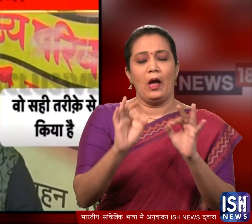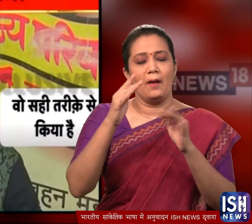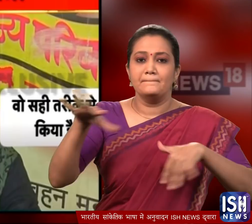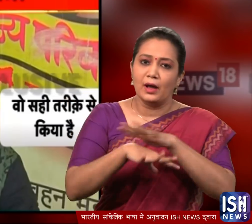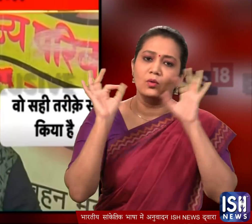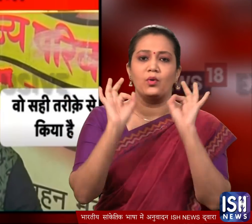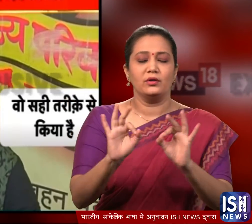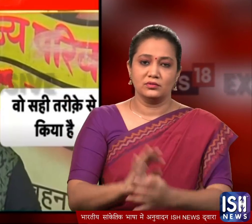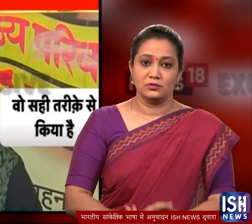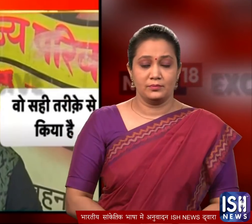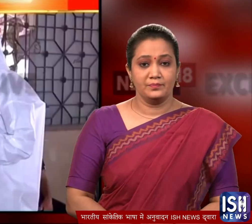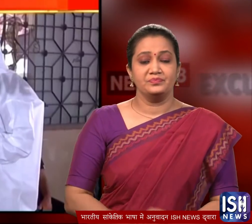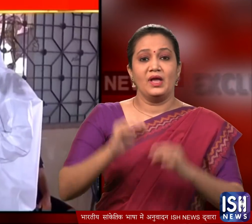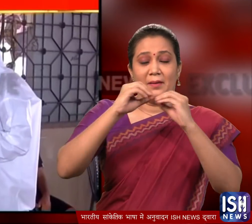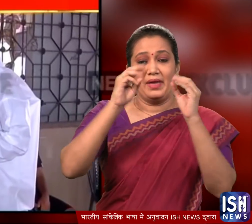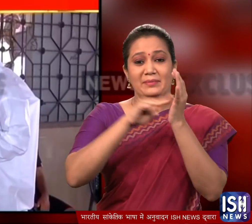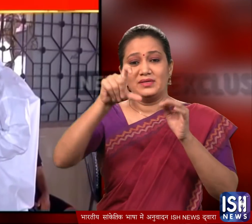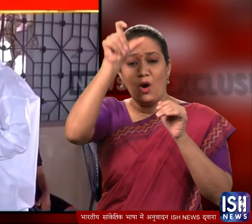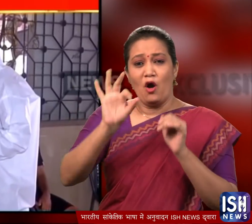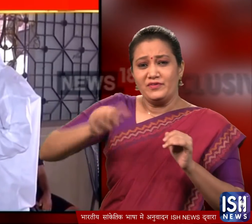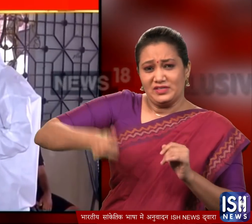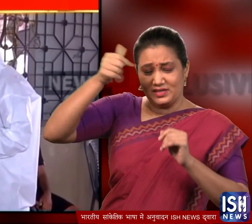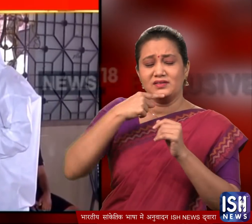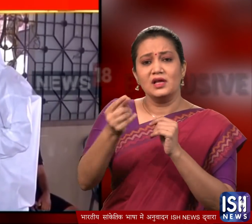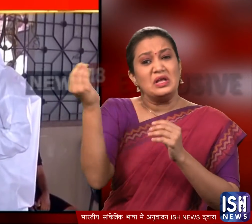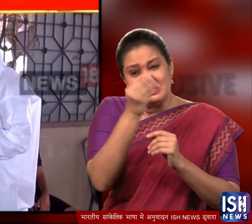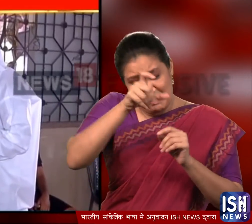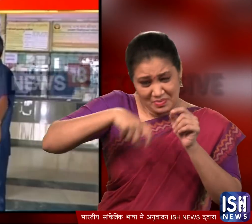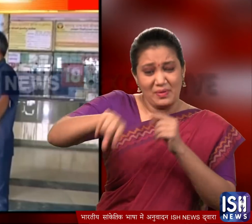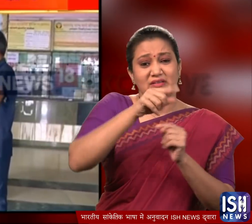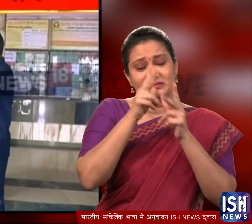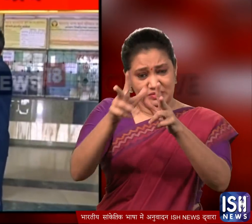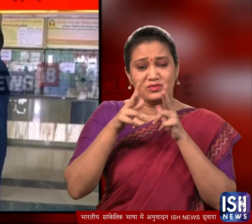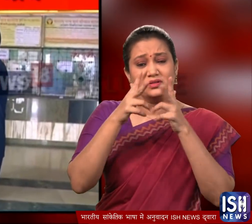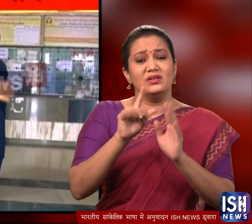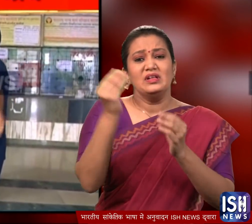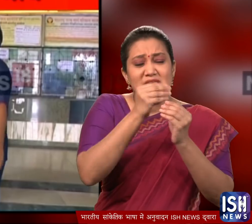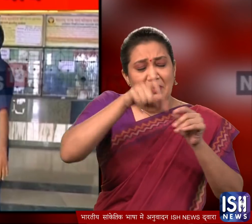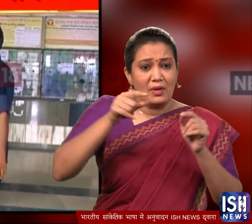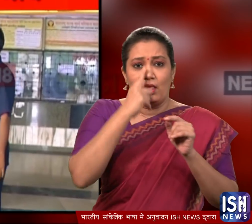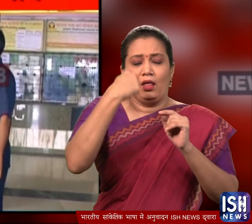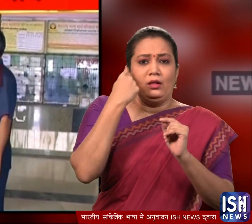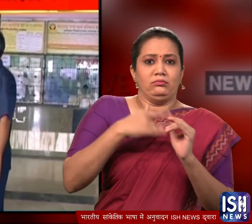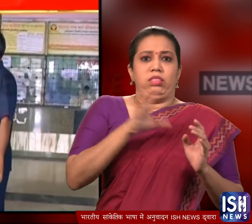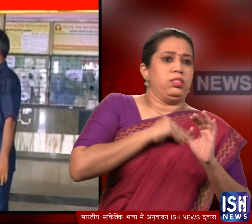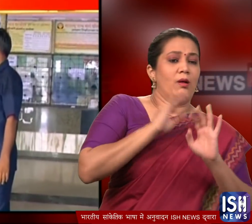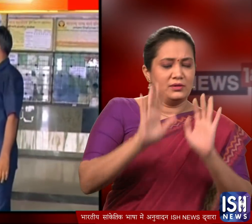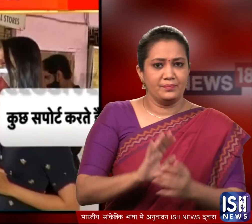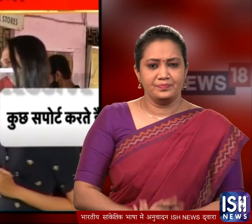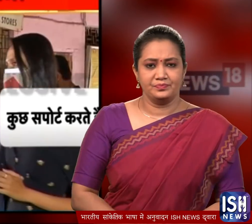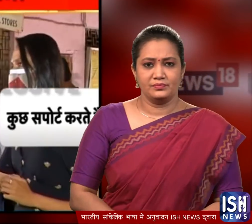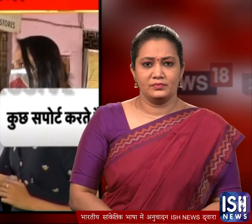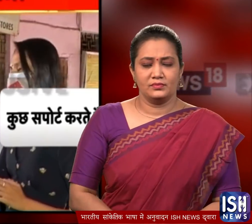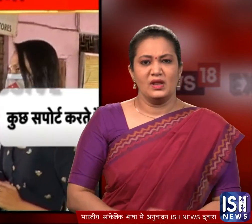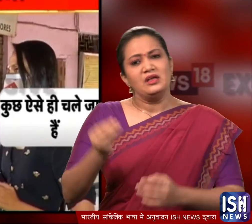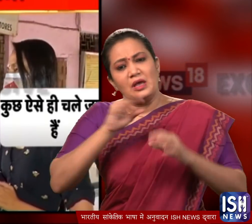है वो सही तरीके से किया हुआ है। बीएमसी के एक अफसर ने बताया कि उनका कुछ ऐसे लोगों से भी सामना होता है जो कोरोना जांच के नाम से ही खौफ खाते हैं।